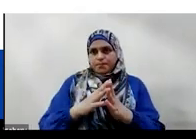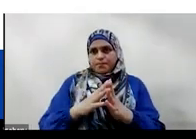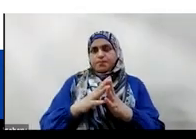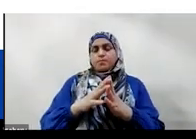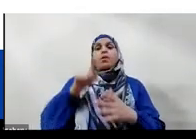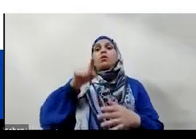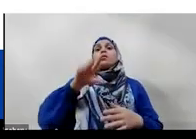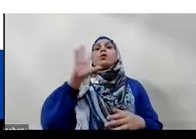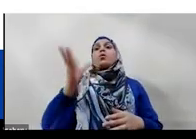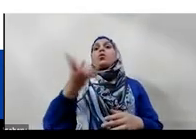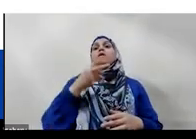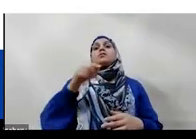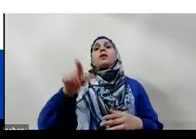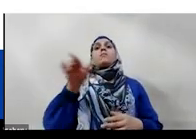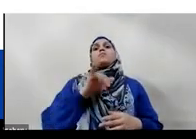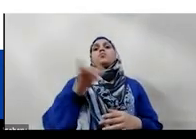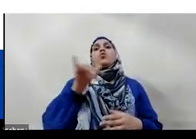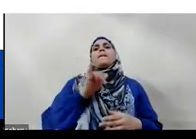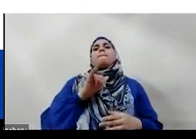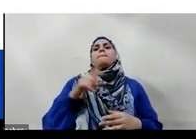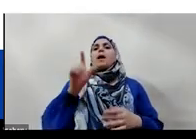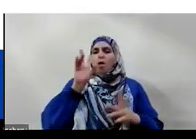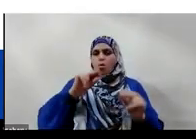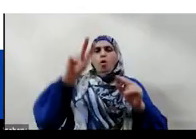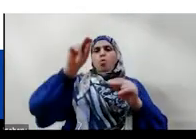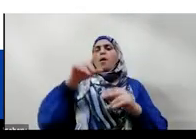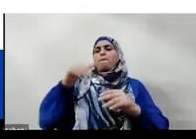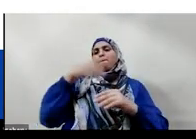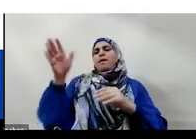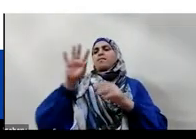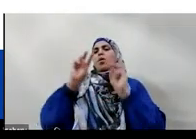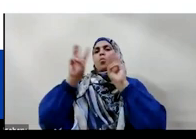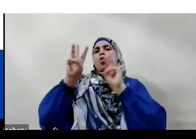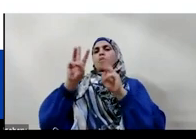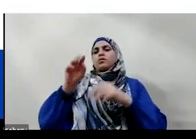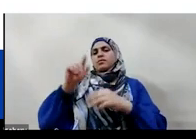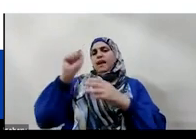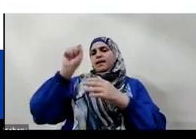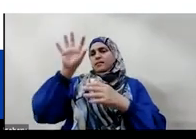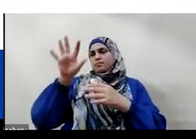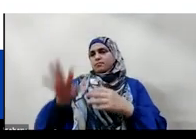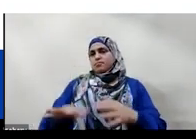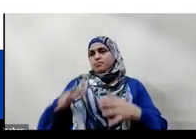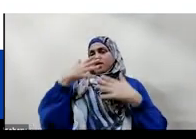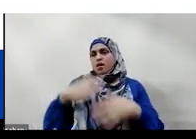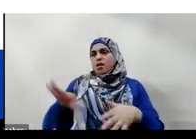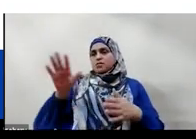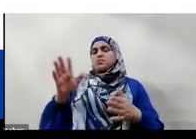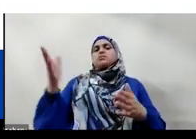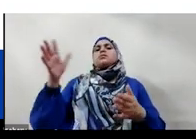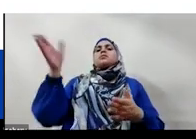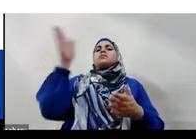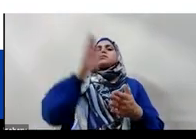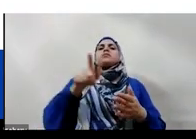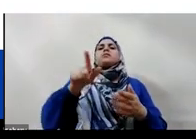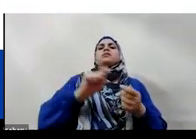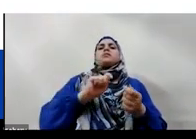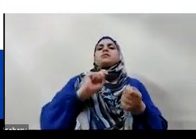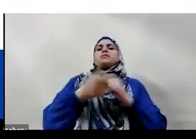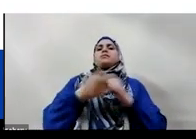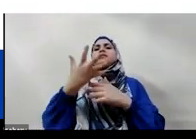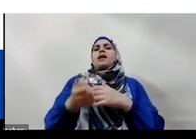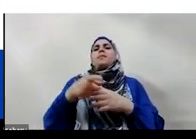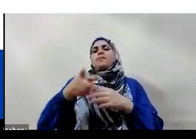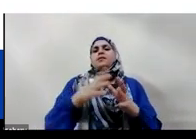كلها حاجات مفروض إن أنا أتاكل أو إن أنا يعني أتضمنها لما ال person statement